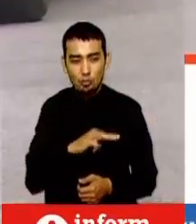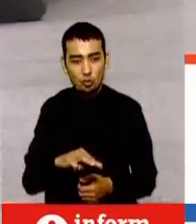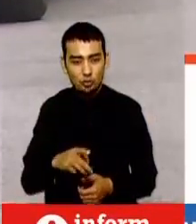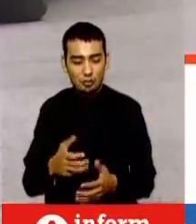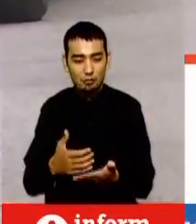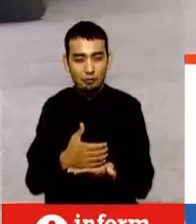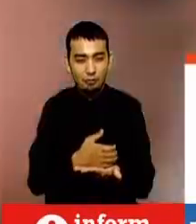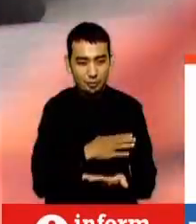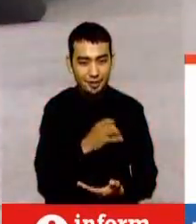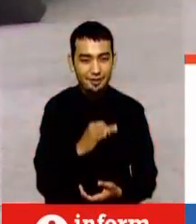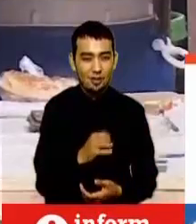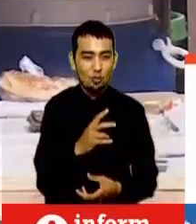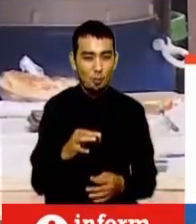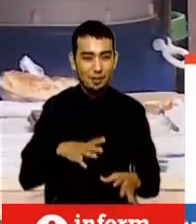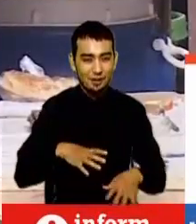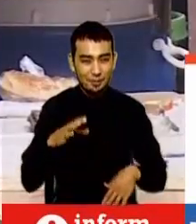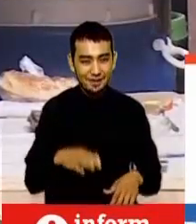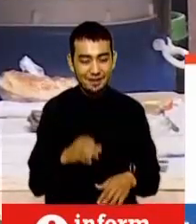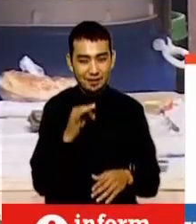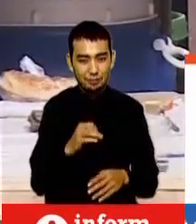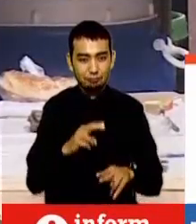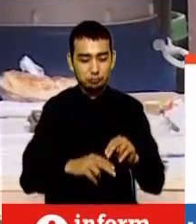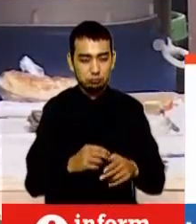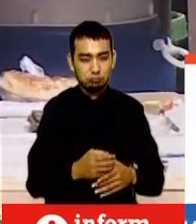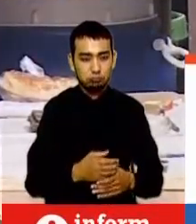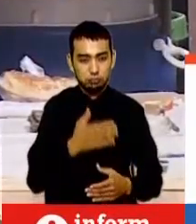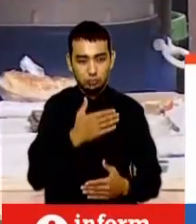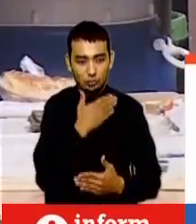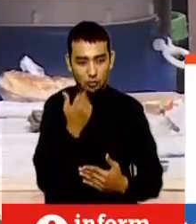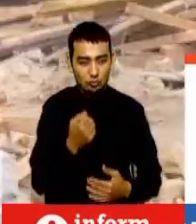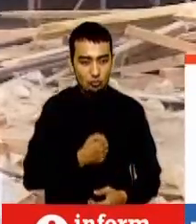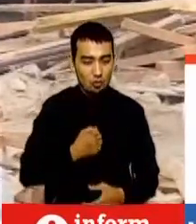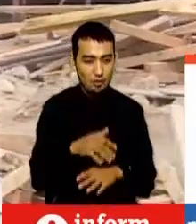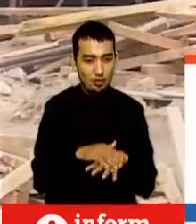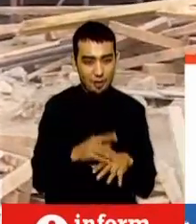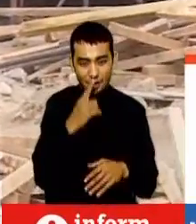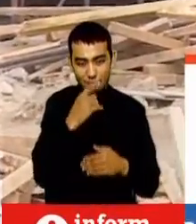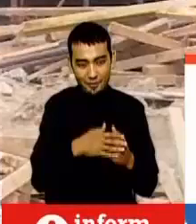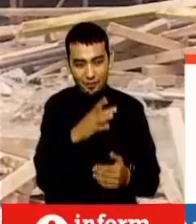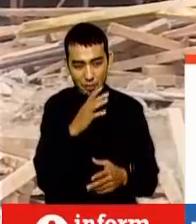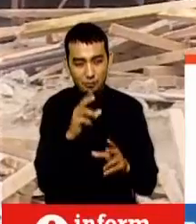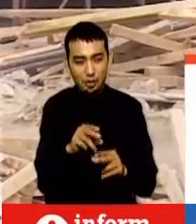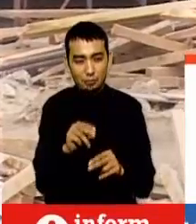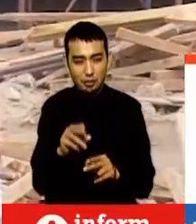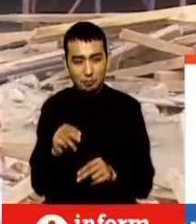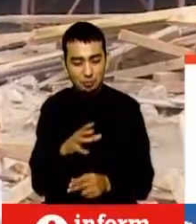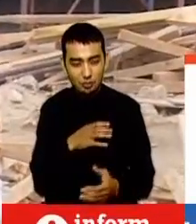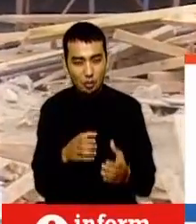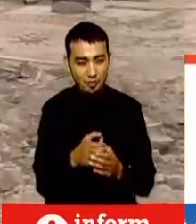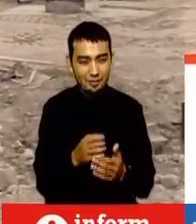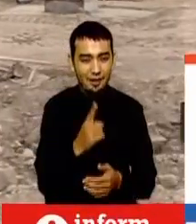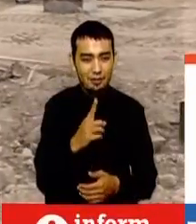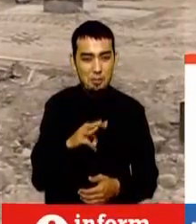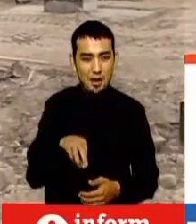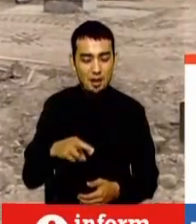келіпті. Бірақ сауда орталығы сол күйі бой көтермеді дейді ашулы ел. Ал таяуда түрлі уәде беріп, кәсіпкерлерден